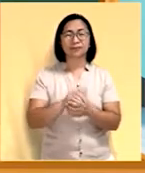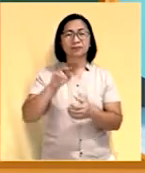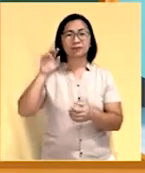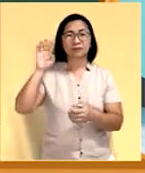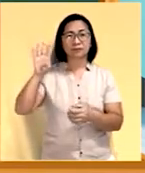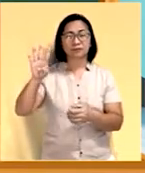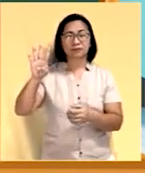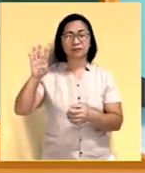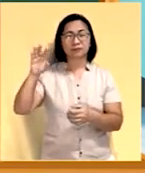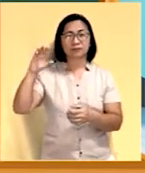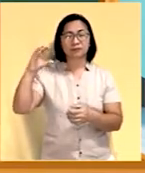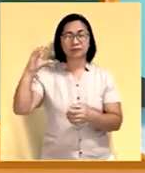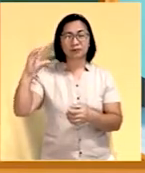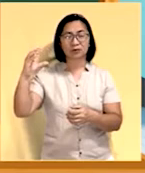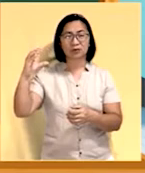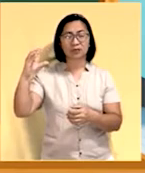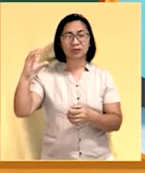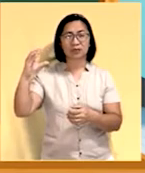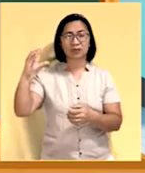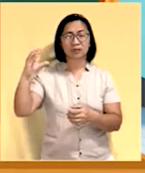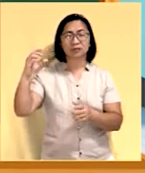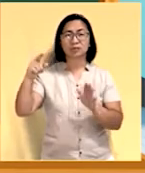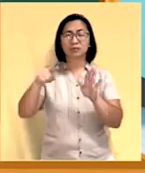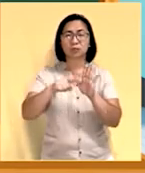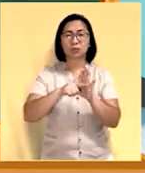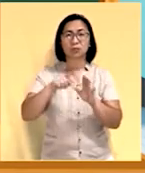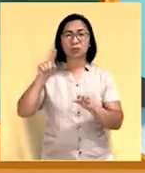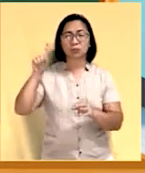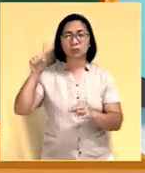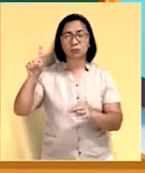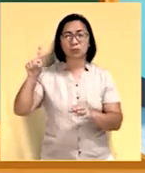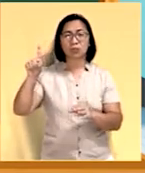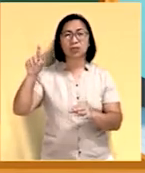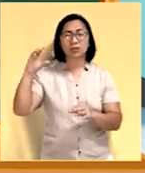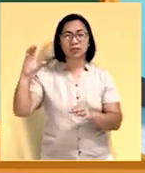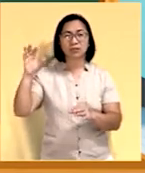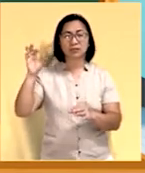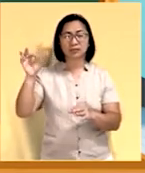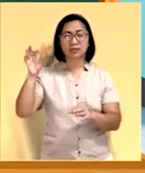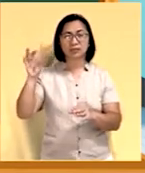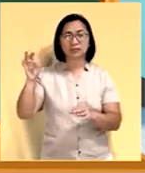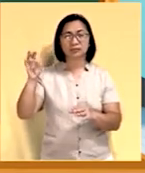Ang 400 minus 197 ay magiging